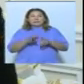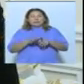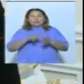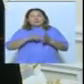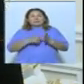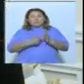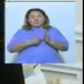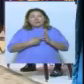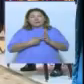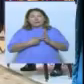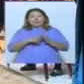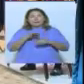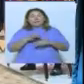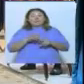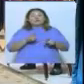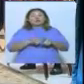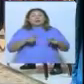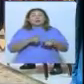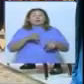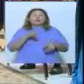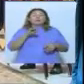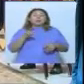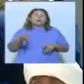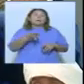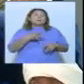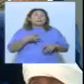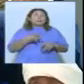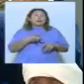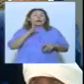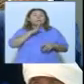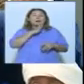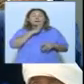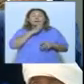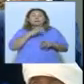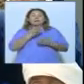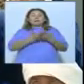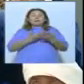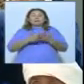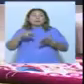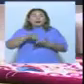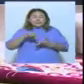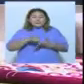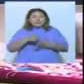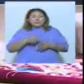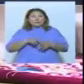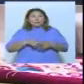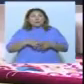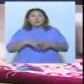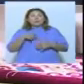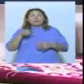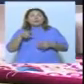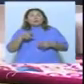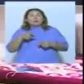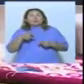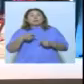мақсатында ұйымдастырылып жатыр. Шараға түп қарағандағы алты ауылдың аналар кеңесі қатысты. Олар құрсақ шашу, тымақ тастау, төркіндету